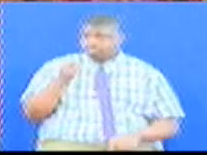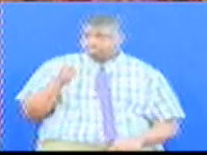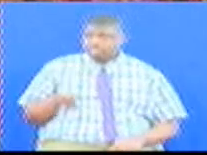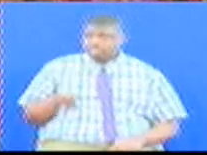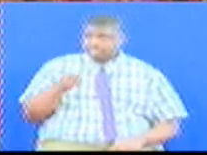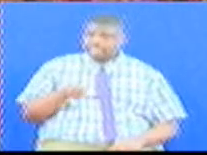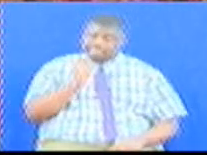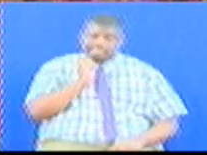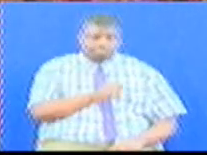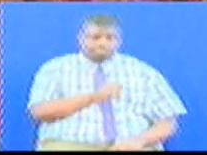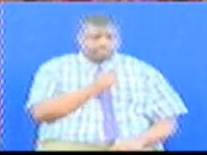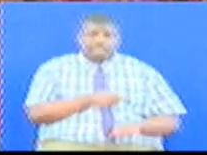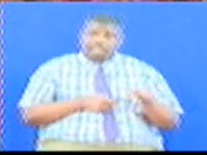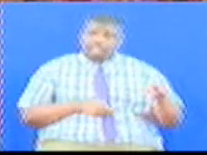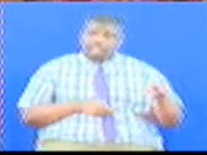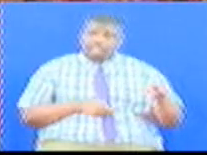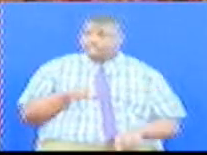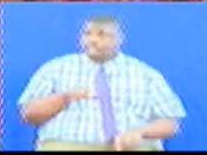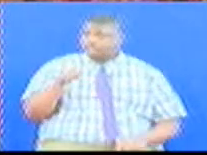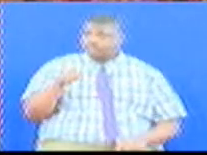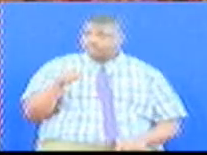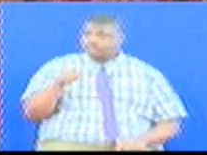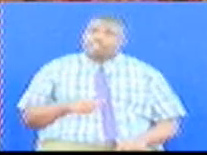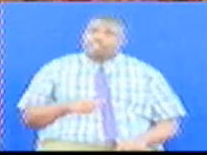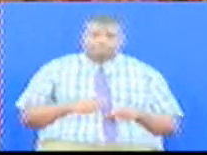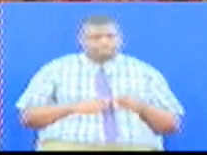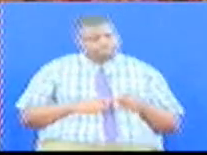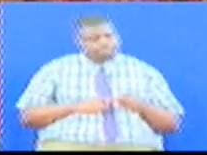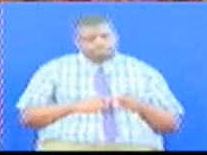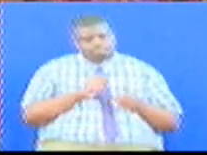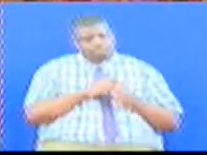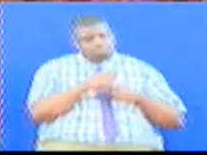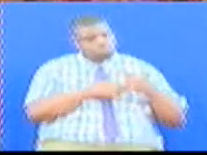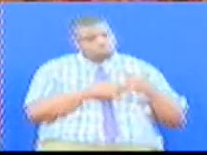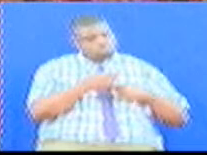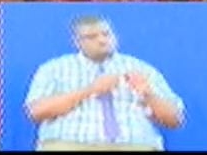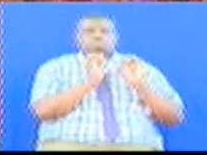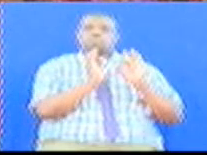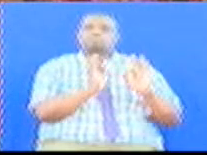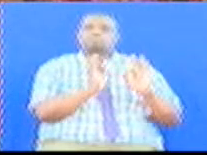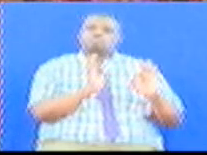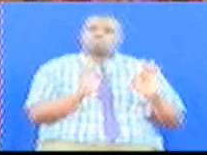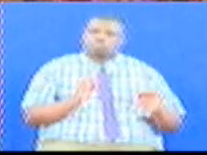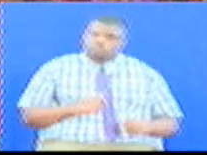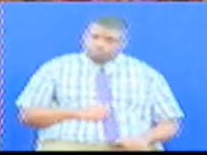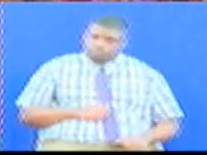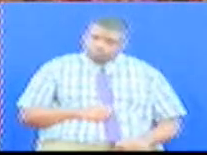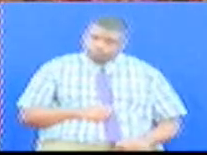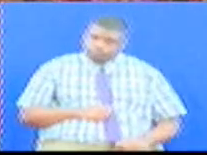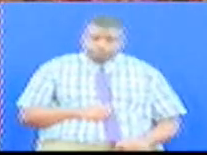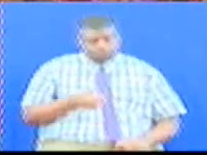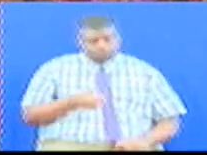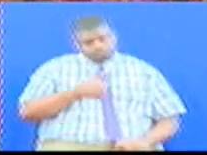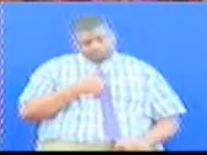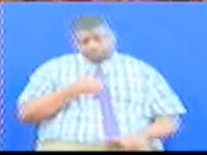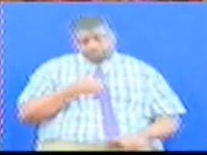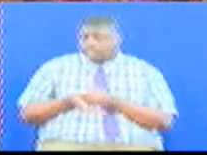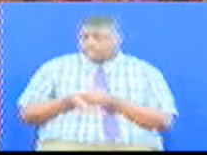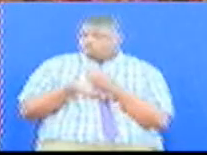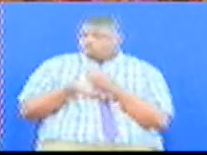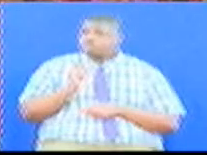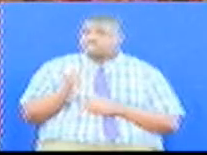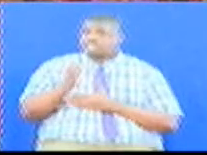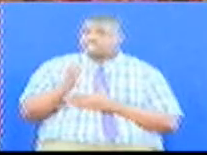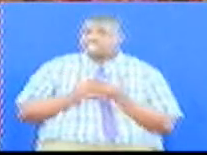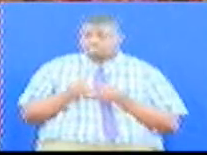ambavyo mnaendesha bunge hili na mambo yanakwenda vizuri. Mheshimiwa Naibu Speaker, mimi nina maeneo kama